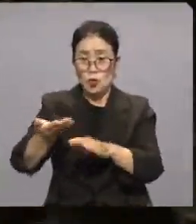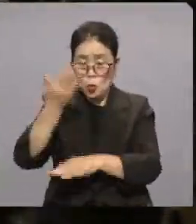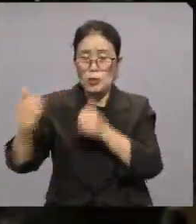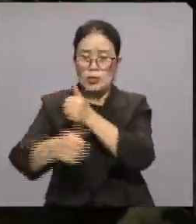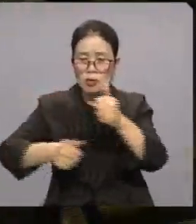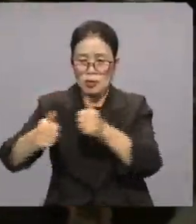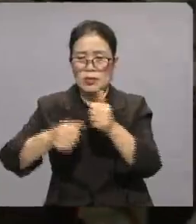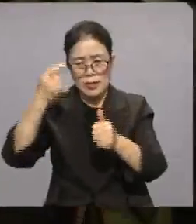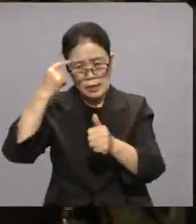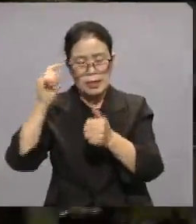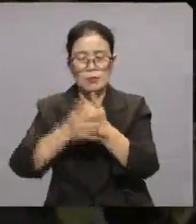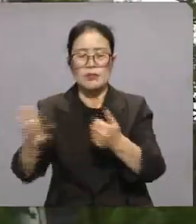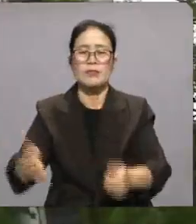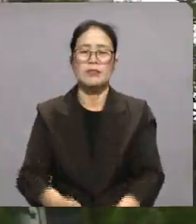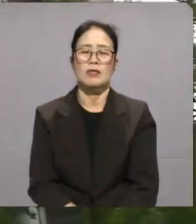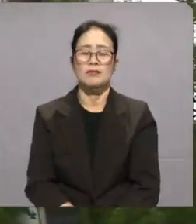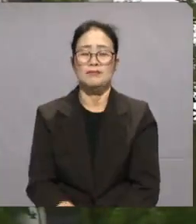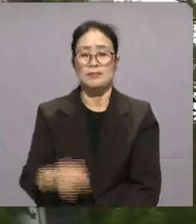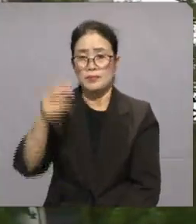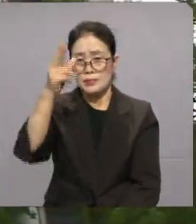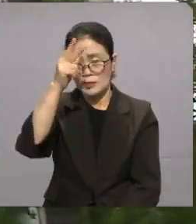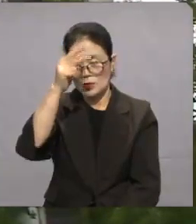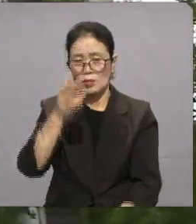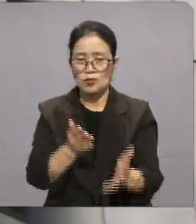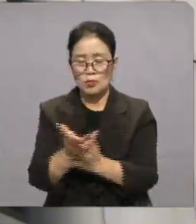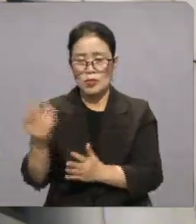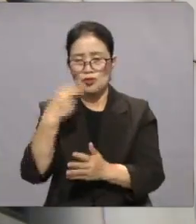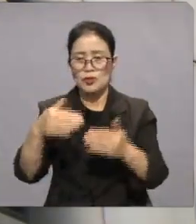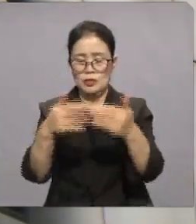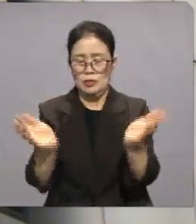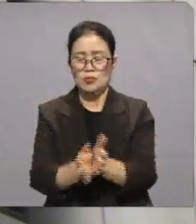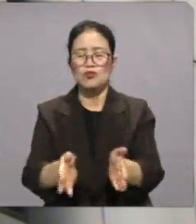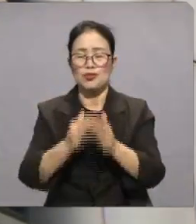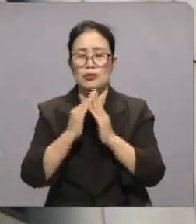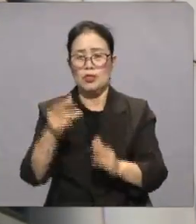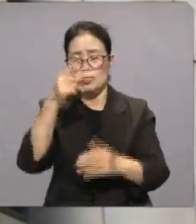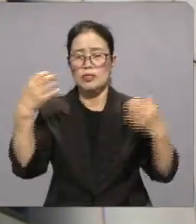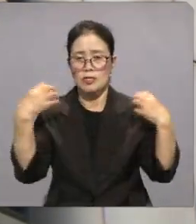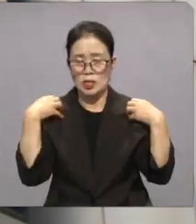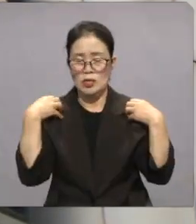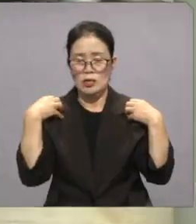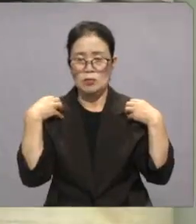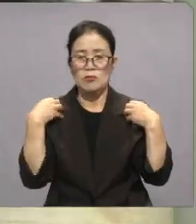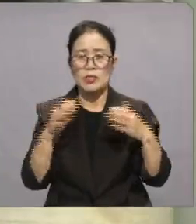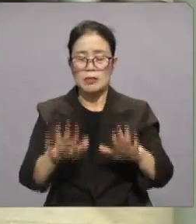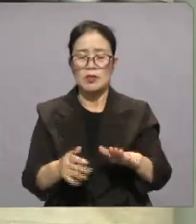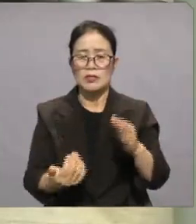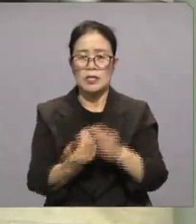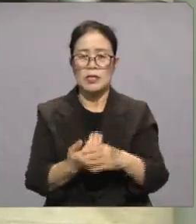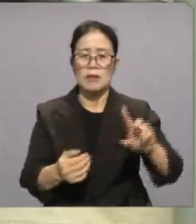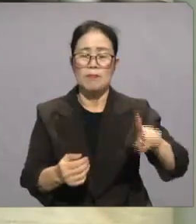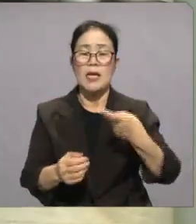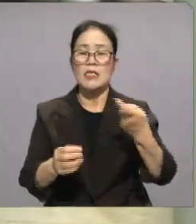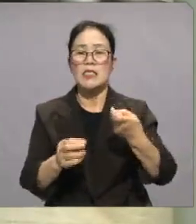걸로 해석됩니다. 경찰도 전담 수사팀을 구성했습니다. 경찰청 국가수사본부는 이번 사태에